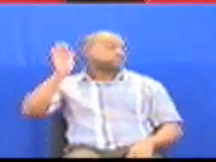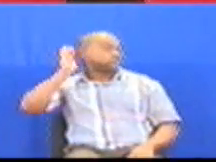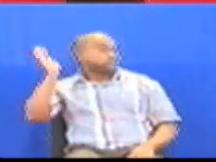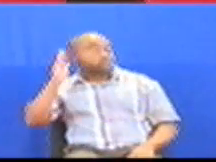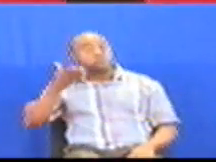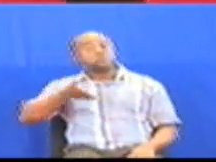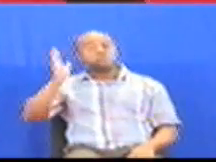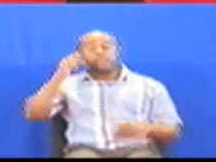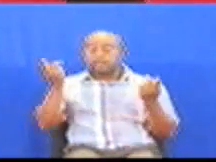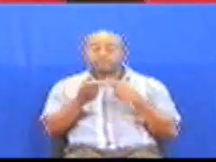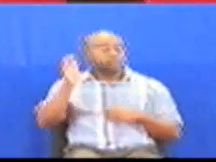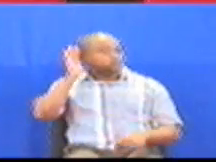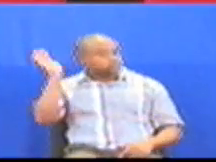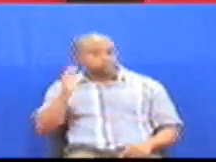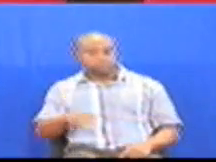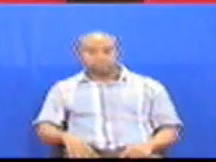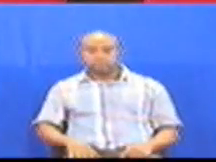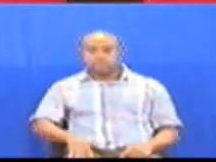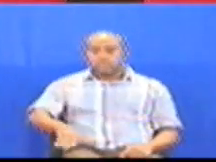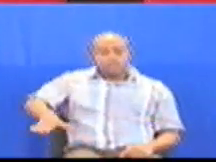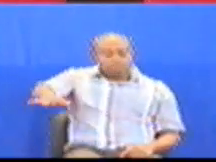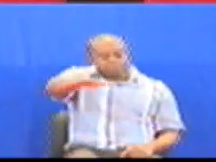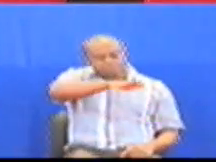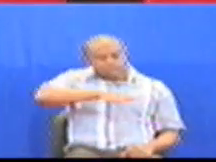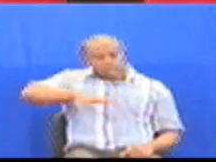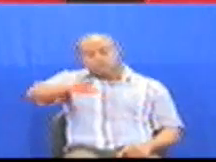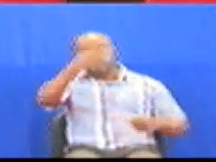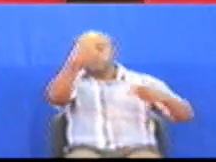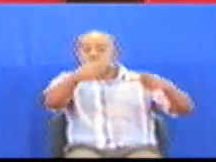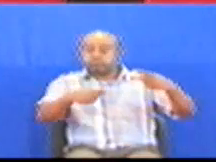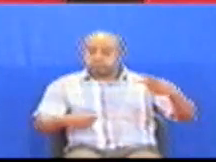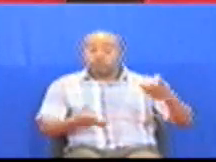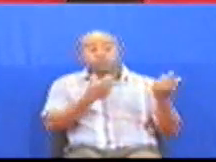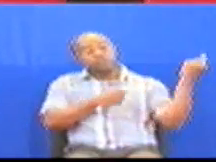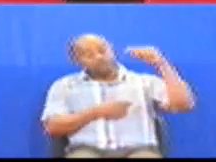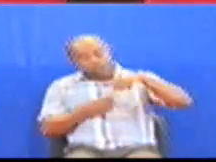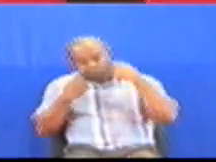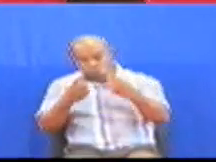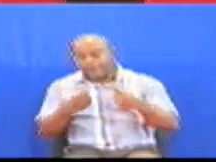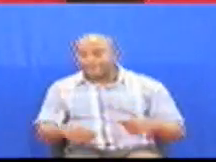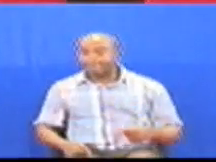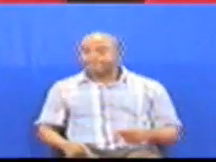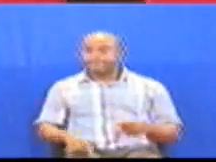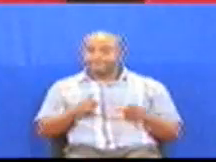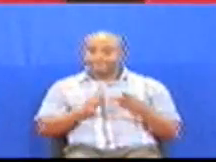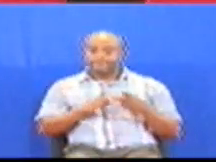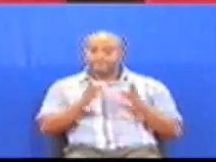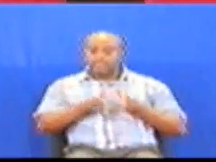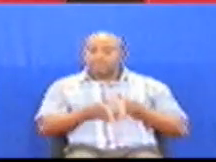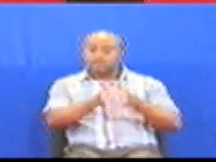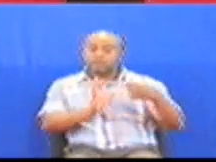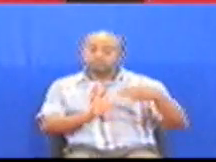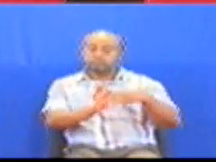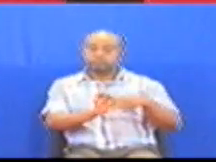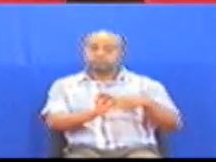inasikia, maeneo hayo ambayo nimeyataja hayawezi kupitiwa. Lakini lipo eneo lingine ambalo pia ni muhimu sana, ni barabara ambayo inaunganisha wilaya